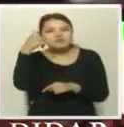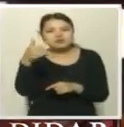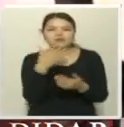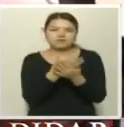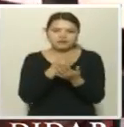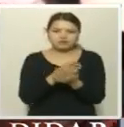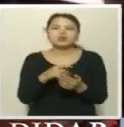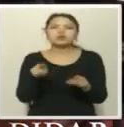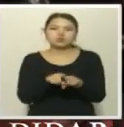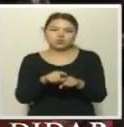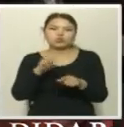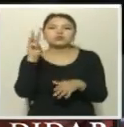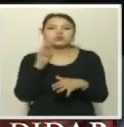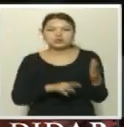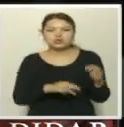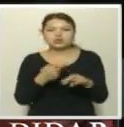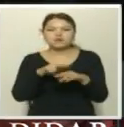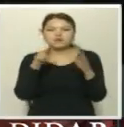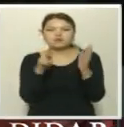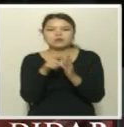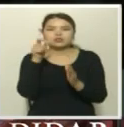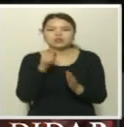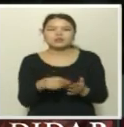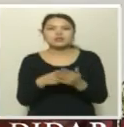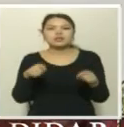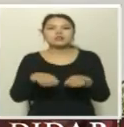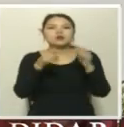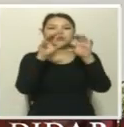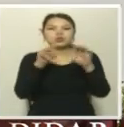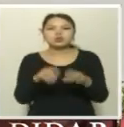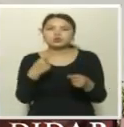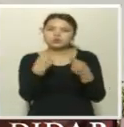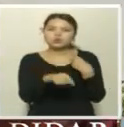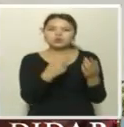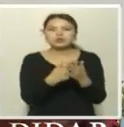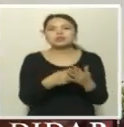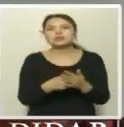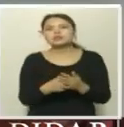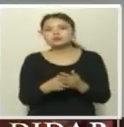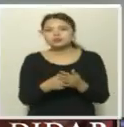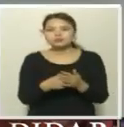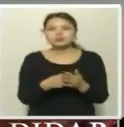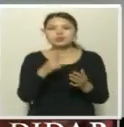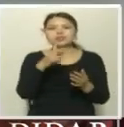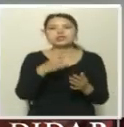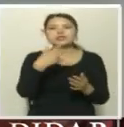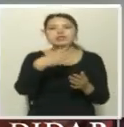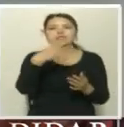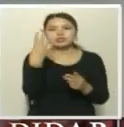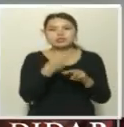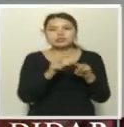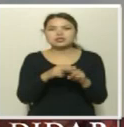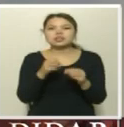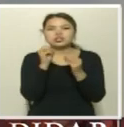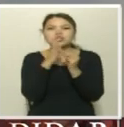привлечены к административной ответственности 18 граждан. За нарушение статьи 434 административного кодекса выявлено 14